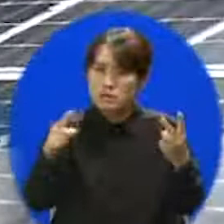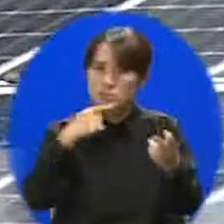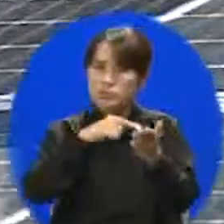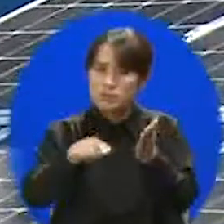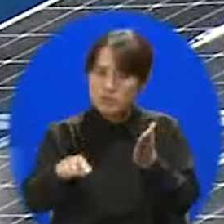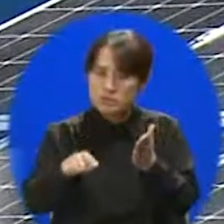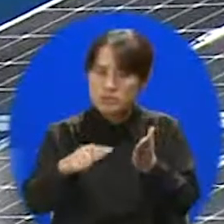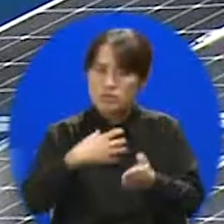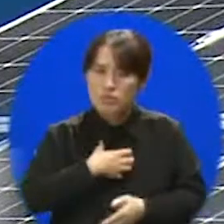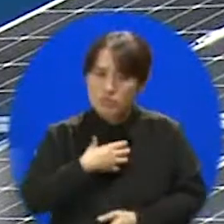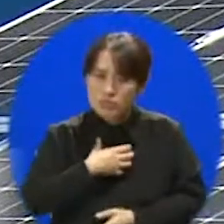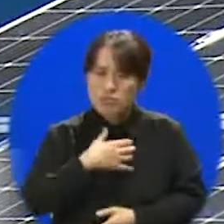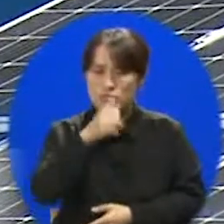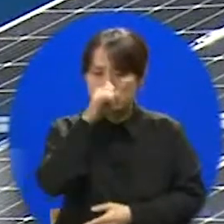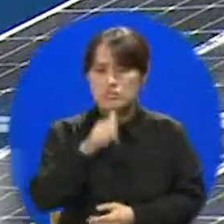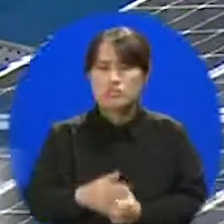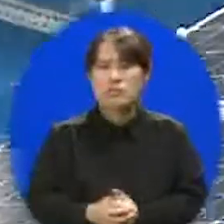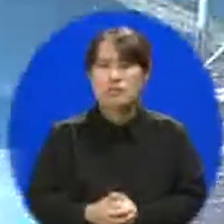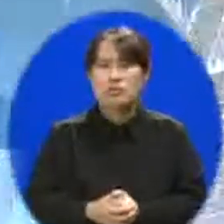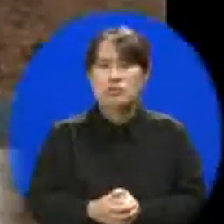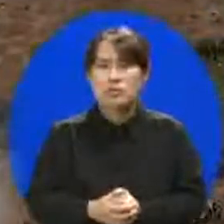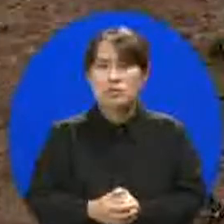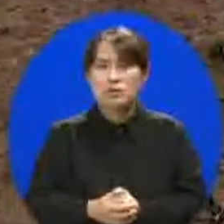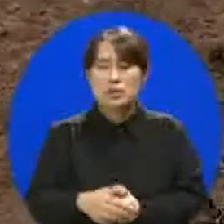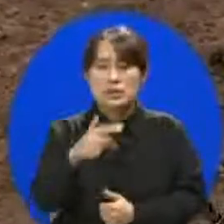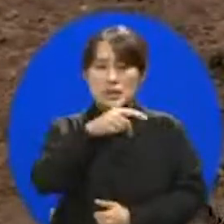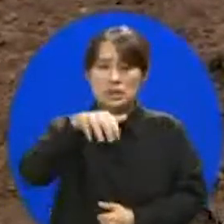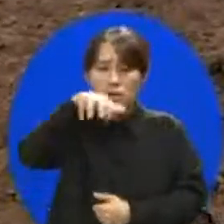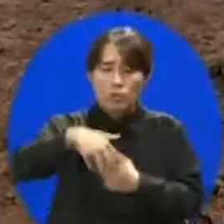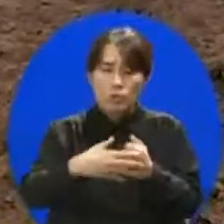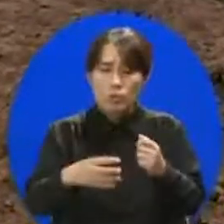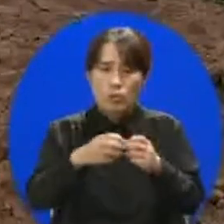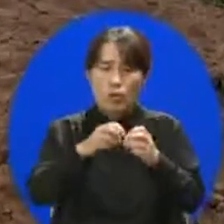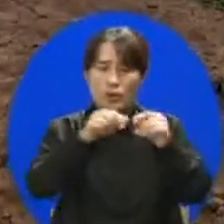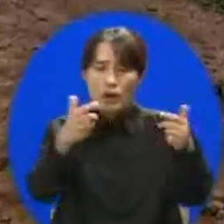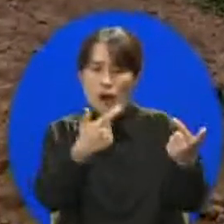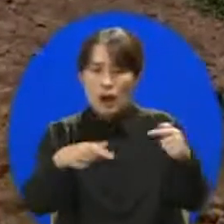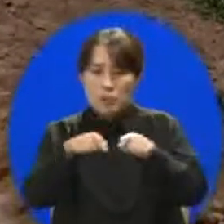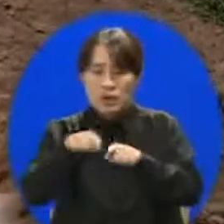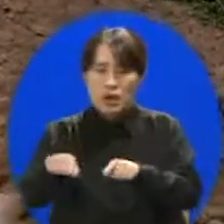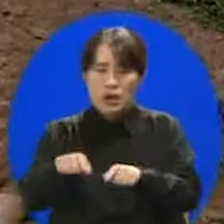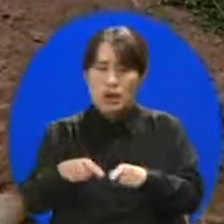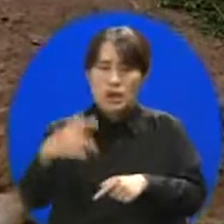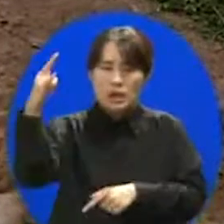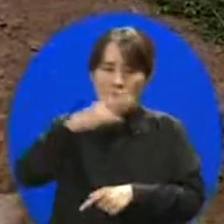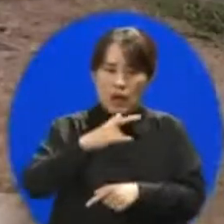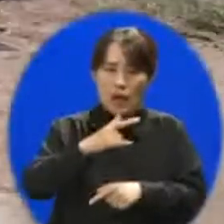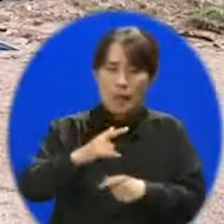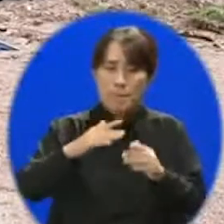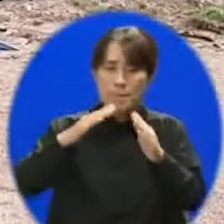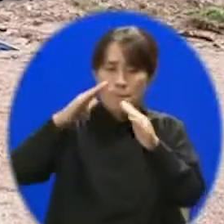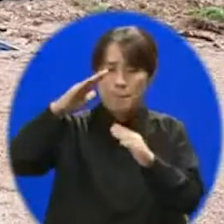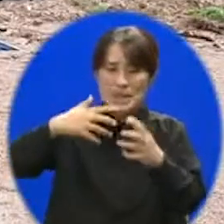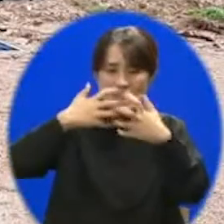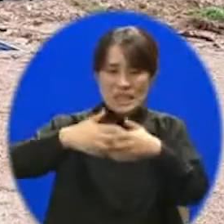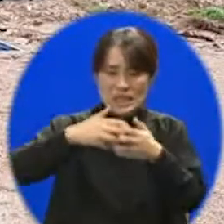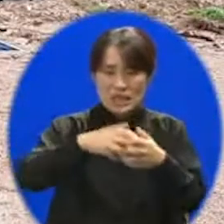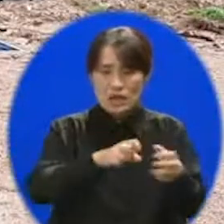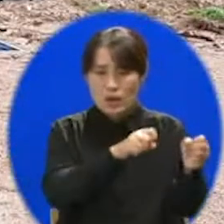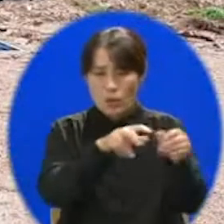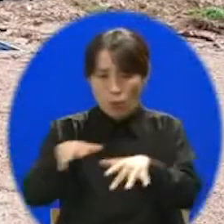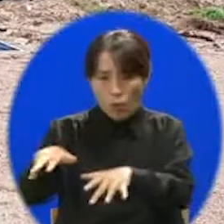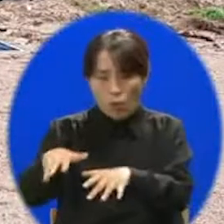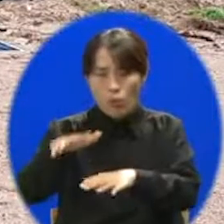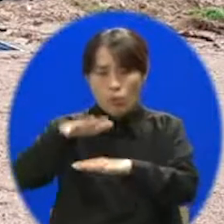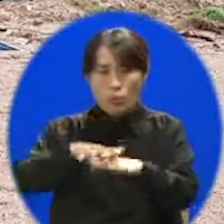우려까지 지금 보이고 있거든요 채 찬 에서는 토사와 함께 휩쓸린 태양광 패널 수십 장이 농경지를 덮치는